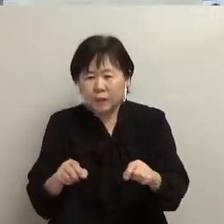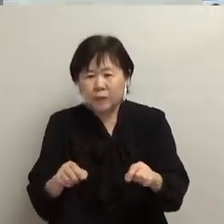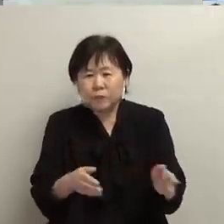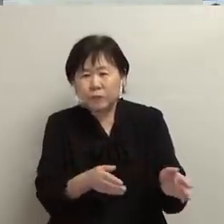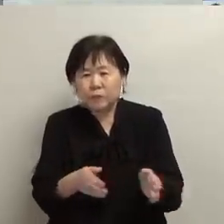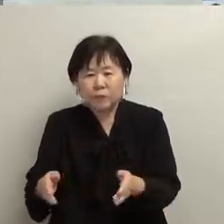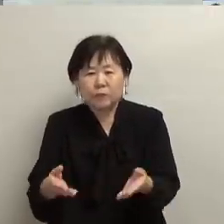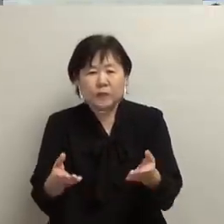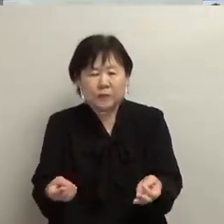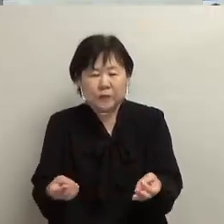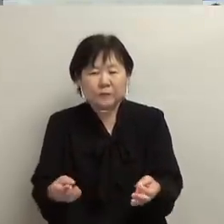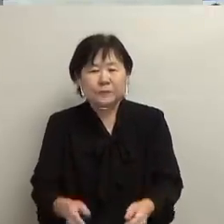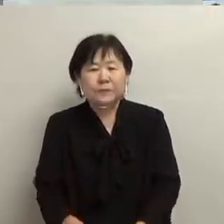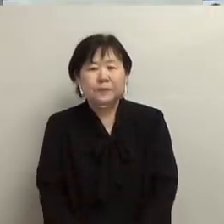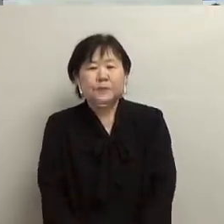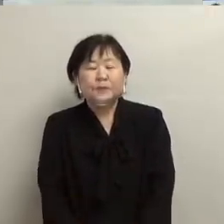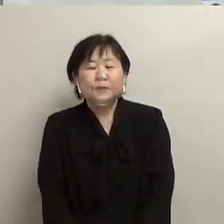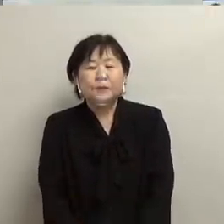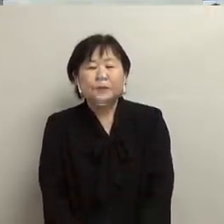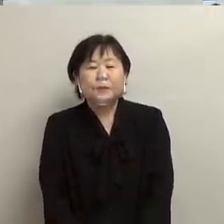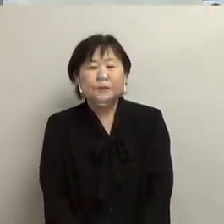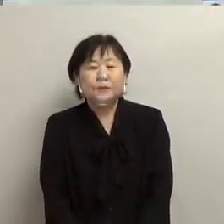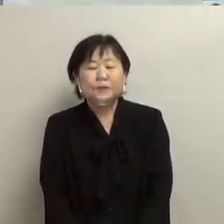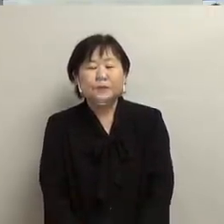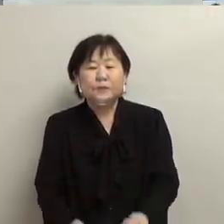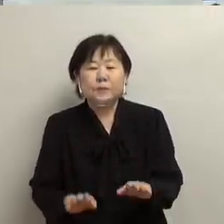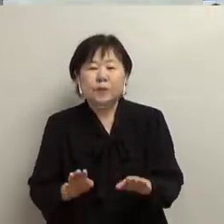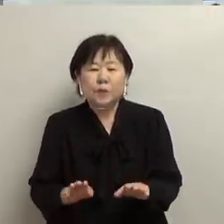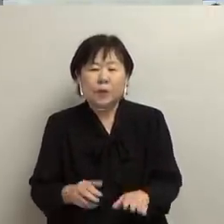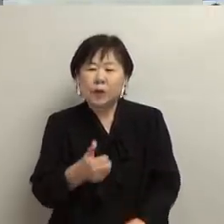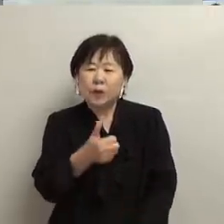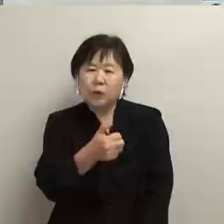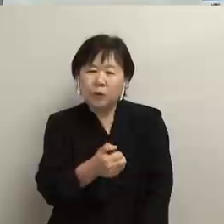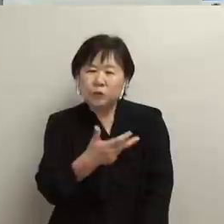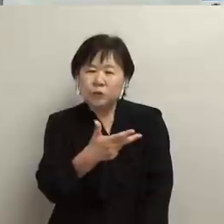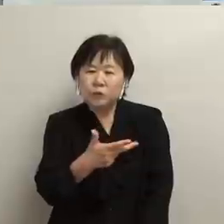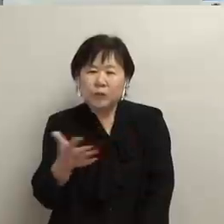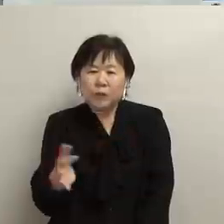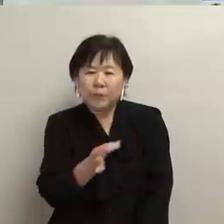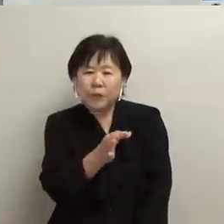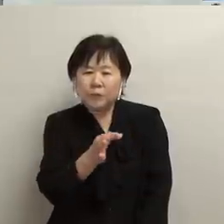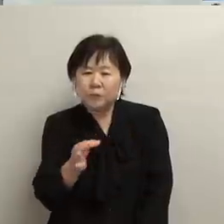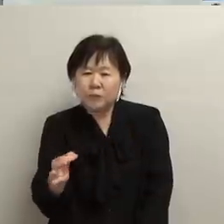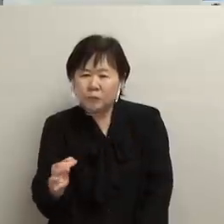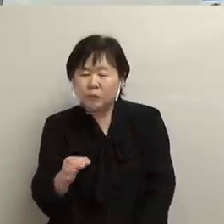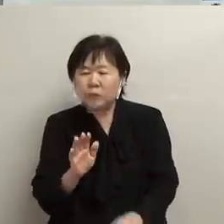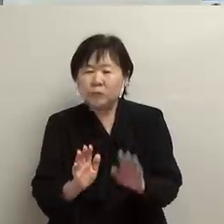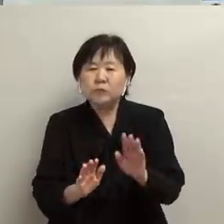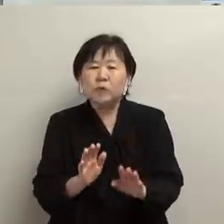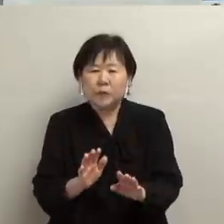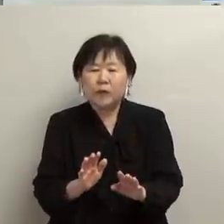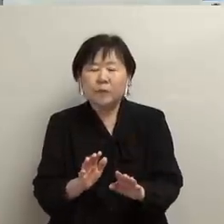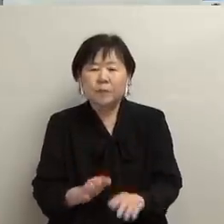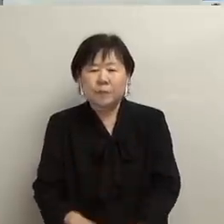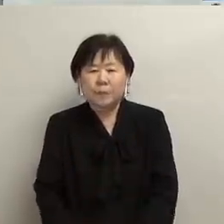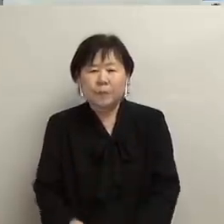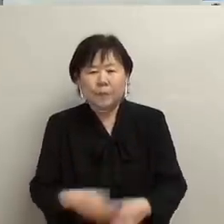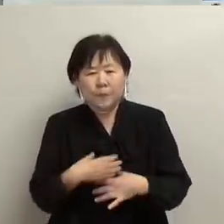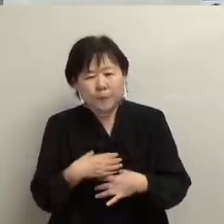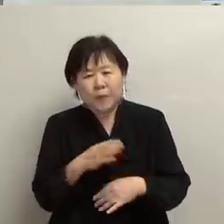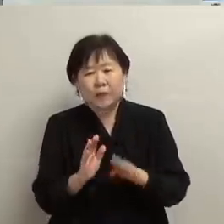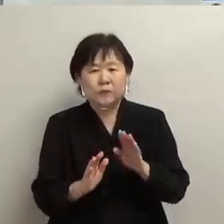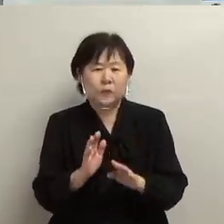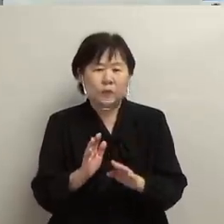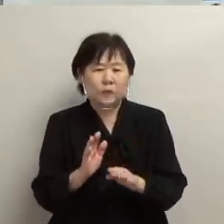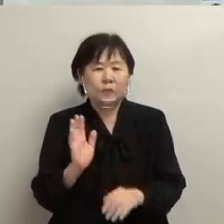いただきました8まあかなりあの今ボンゴ57かセントからから上がってきていてでひっ迫感が出てきてるんですけれど